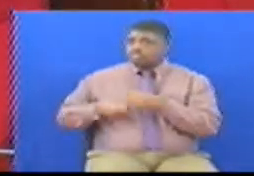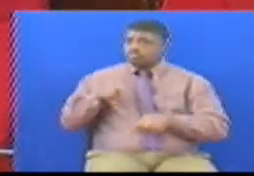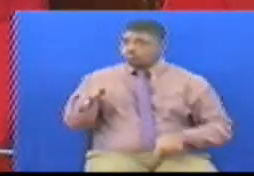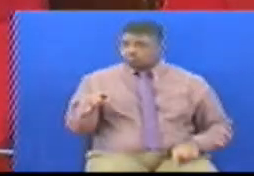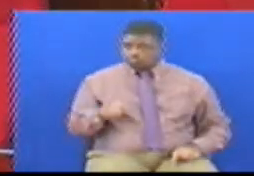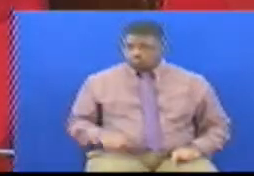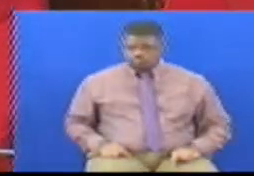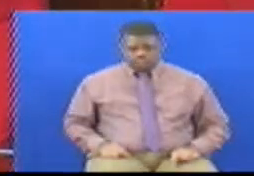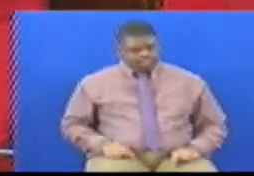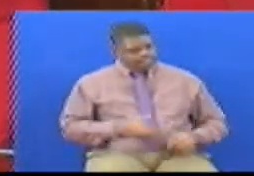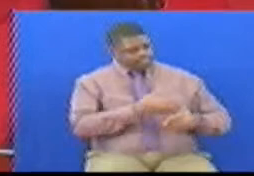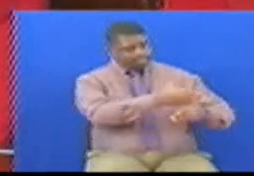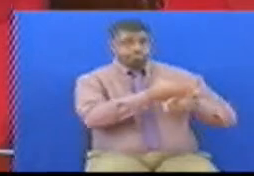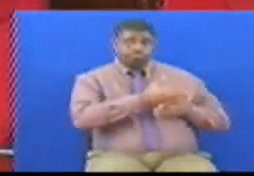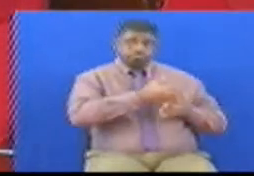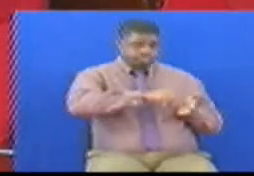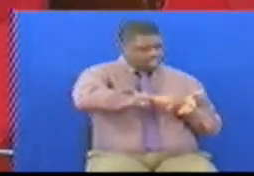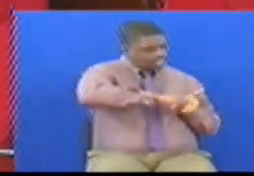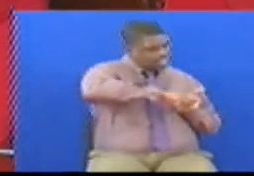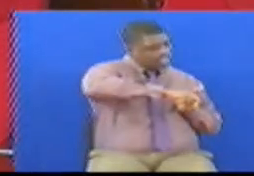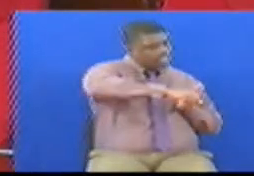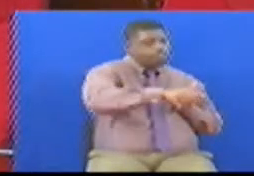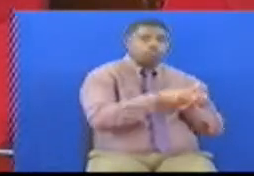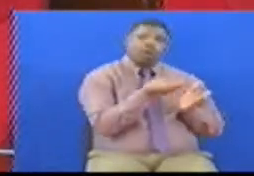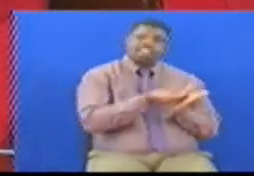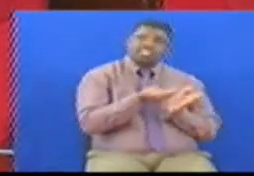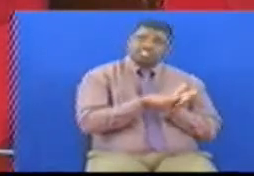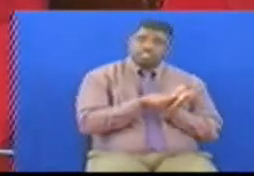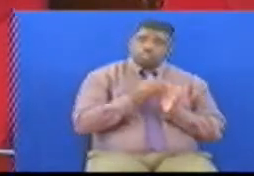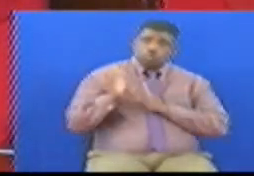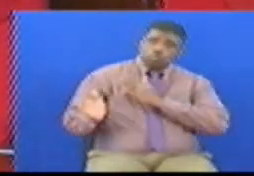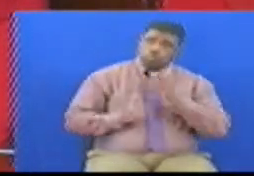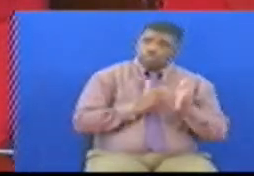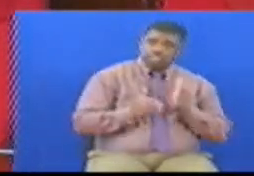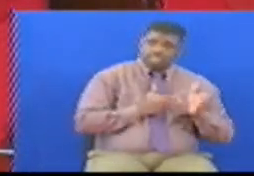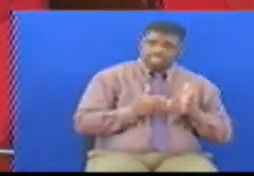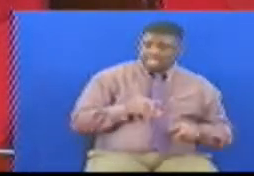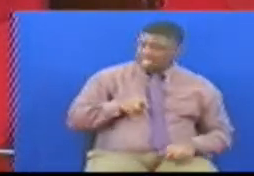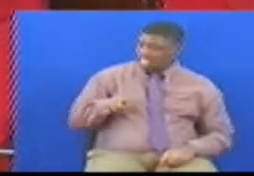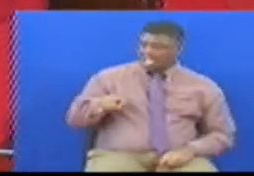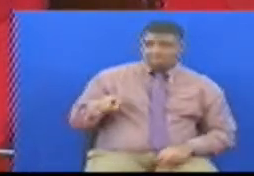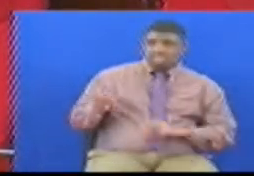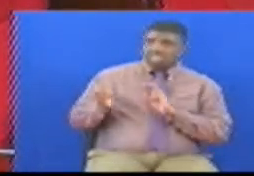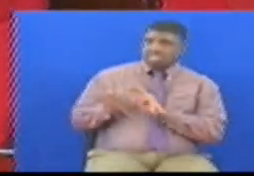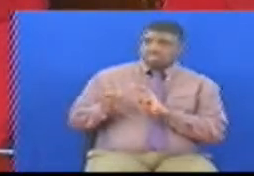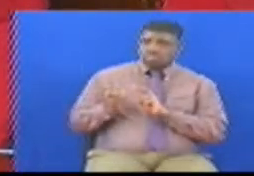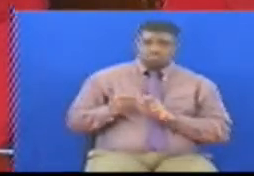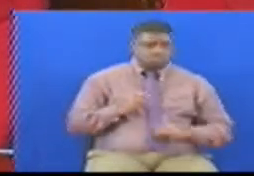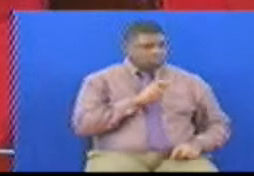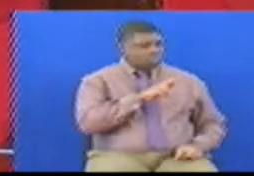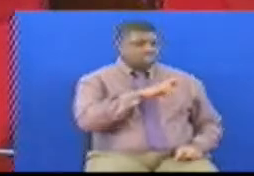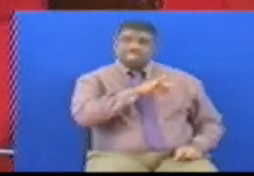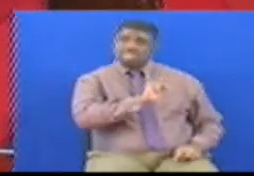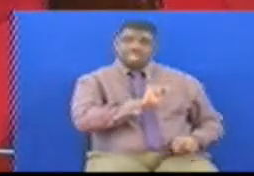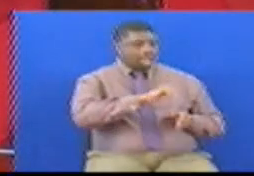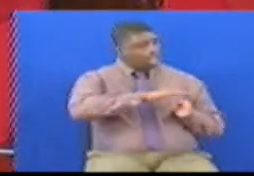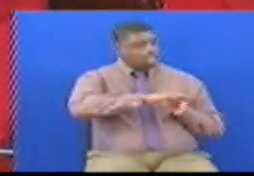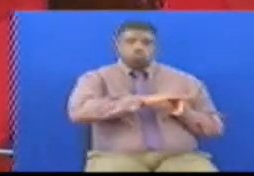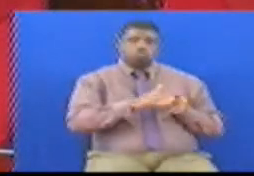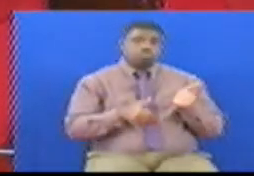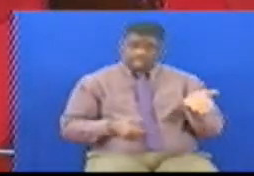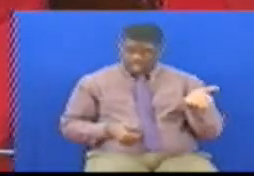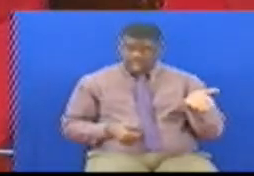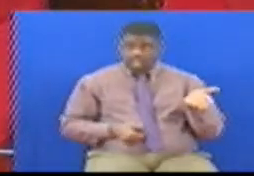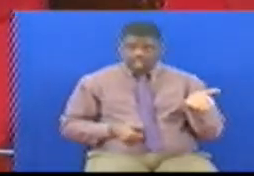International Limited ililipo fedha kwa kuandaa taarifa ambayo REA na TANESCO hawakuitumia katika utoaji wa zabuni kwa kandarasi